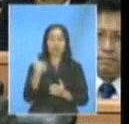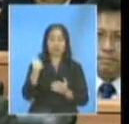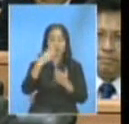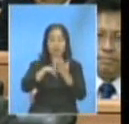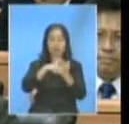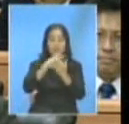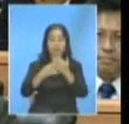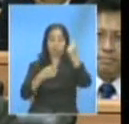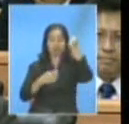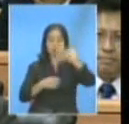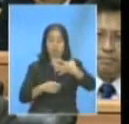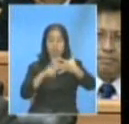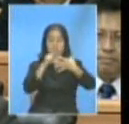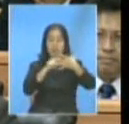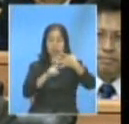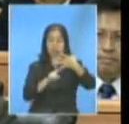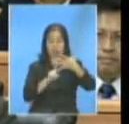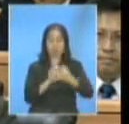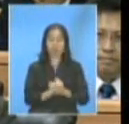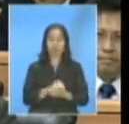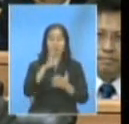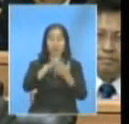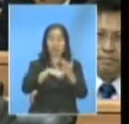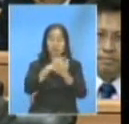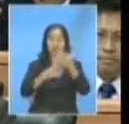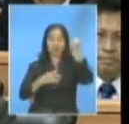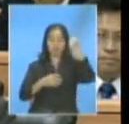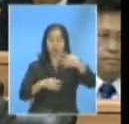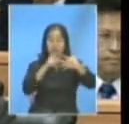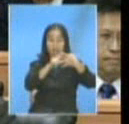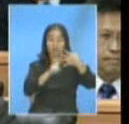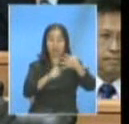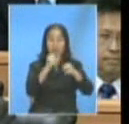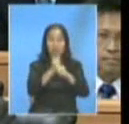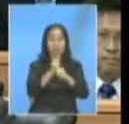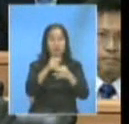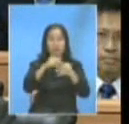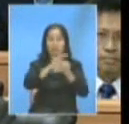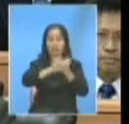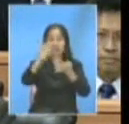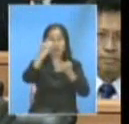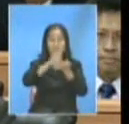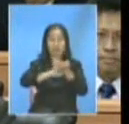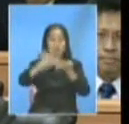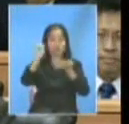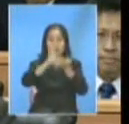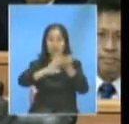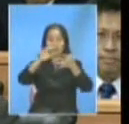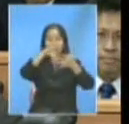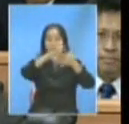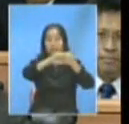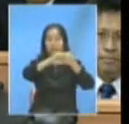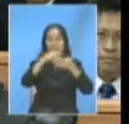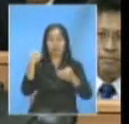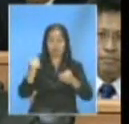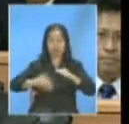านแต่สิ่ง4แผนงานที่นายกรัฐมนตรีพูดถึงนี่มันล้มเหลวทั้งโดยสิ้นเชิงเดี๋ยวผมมีเอกสารและหลักฐานจะให้ท่าน